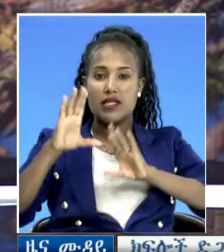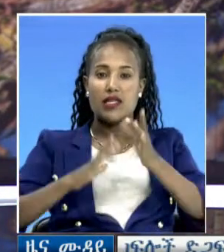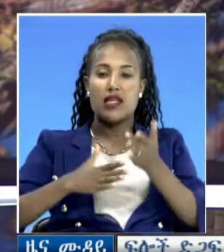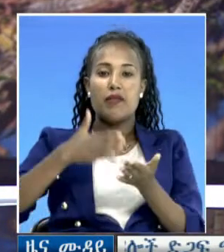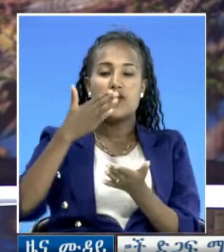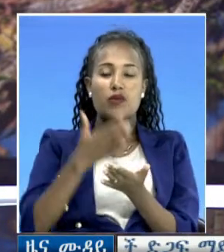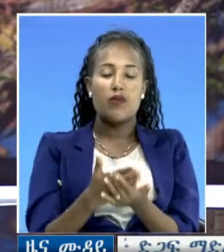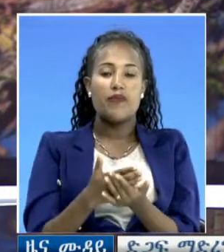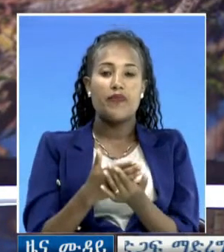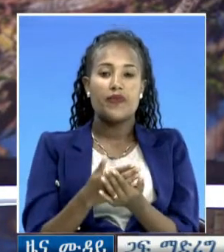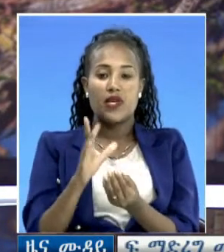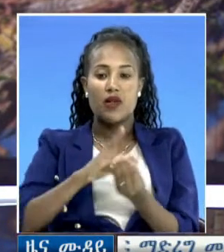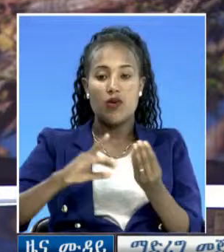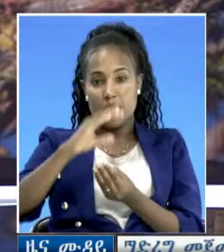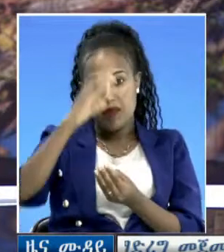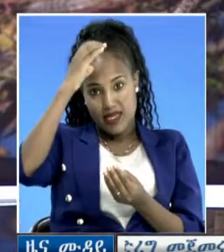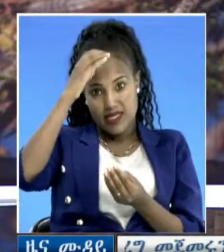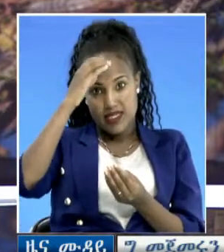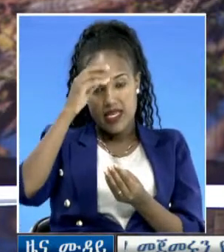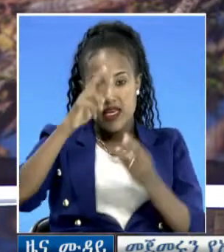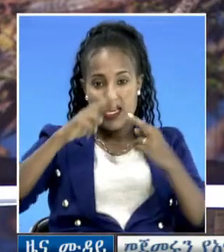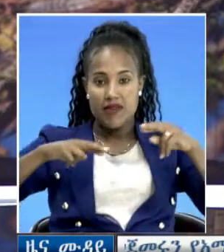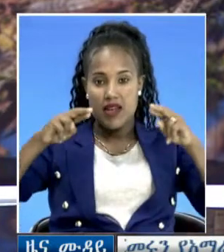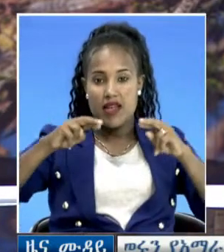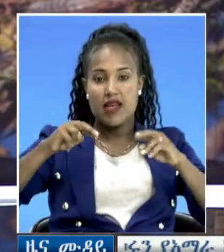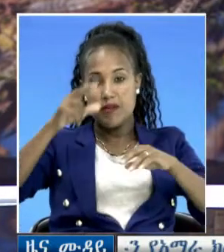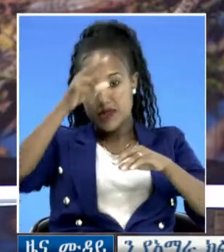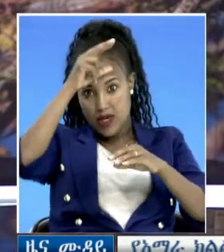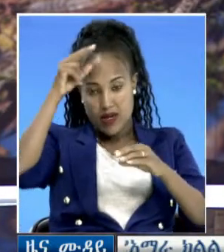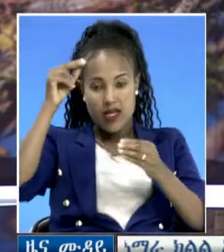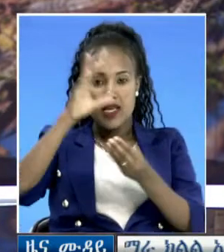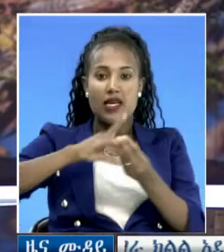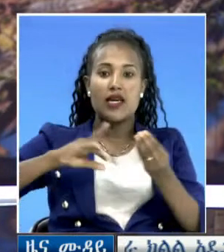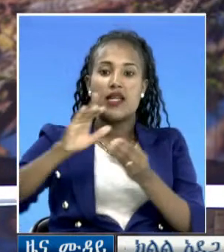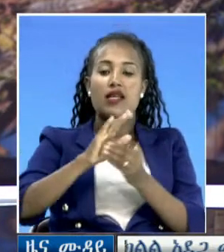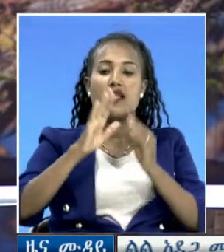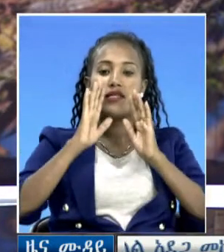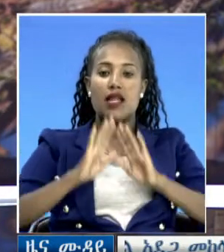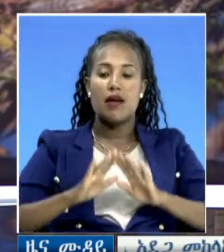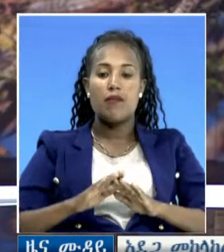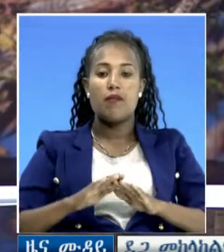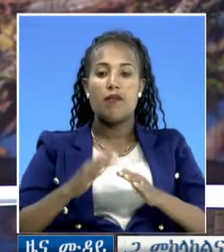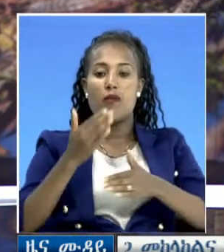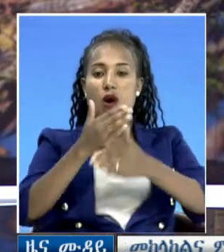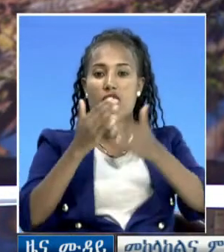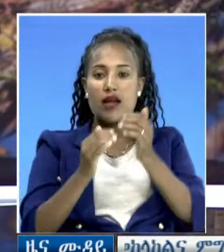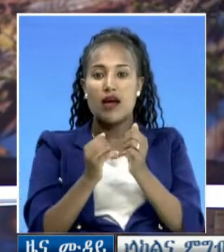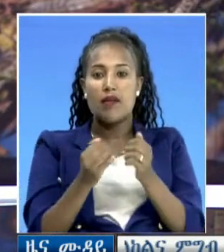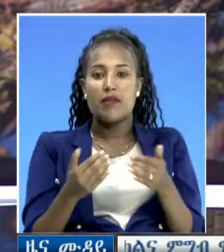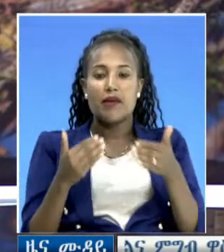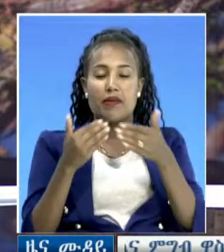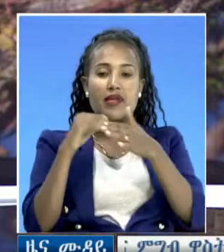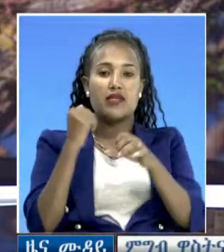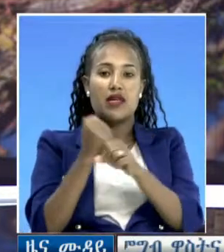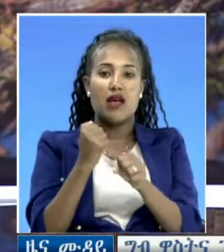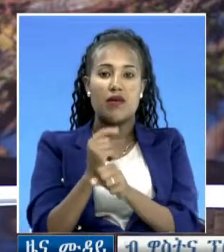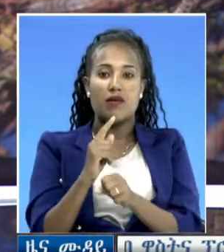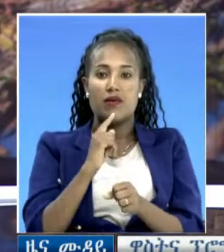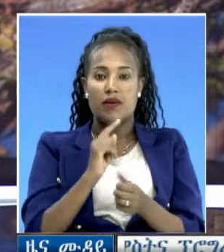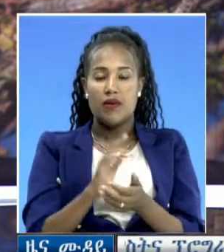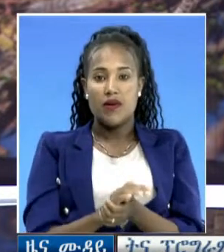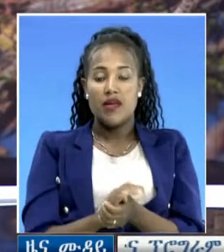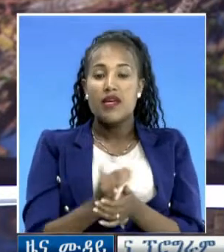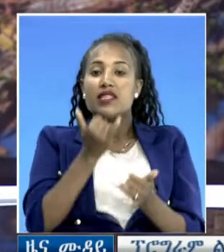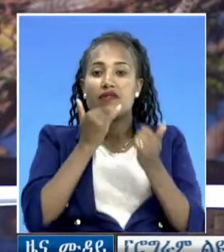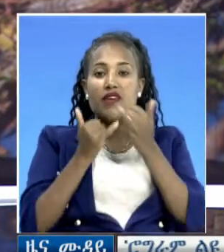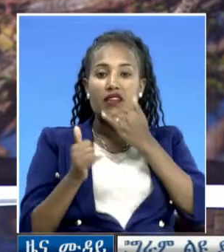ለማስቆም የክልሉ መንግስት ከፌዴራልና ከቤኒሻንጉል ጉሙዝ ክልል የጸጥታ መዋቅር ጋር በቅርበት እየሰራ ነው።